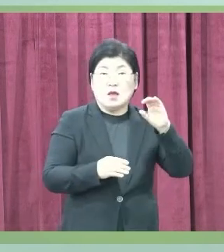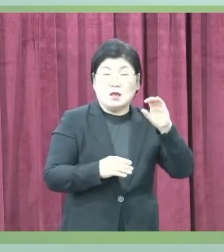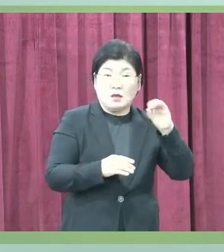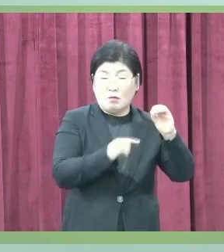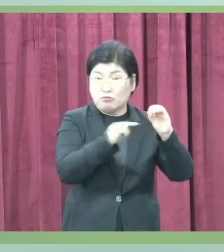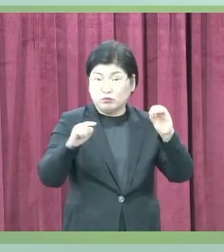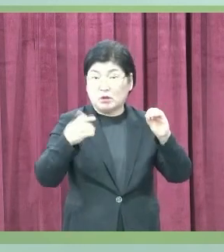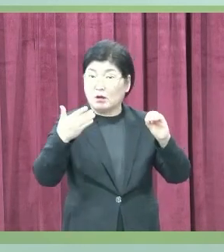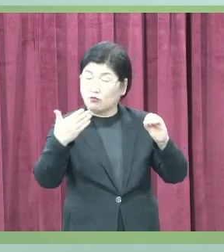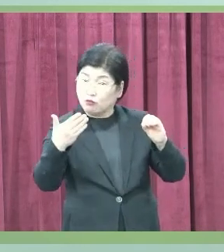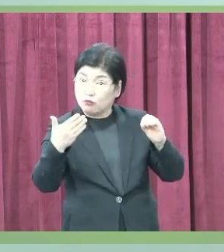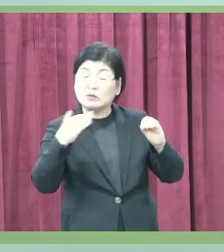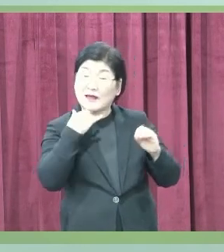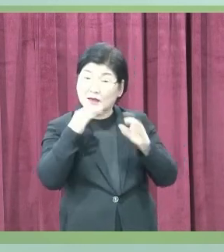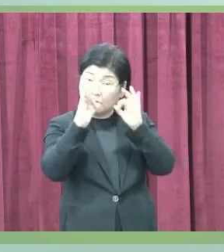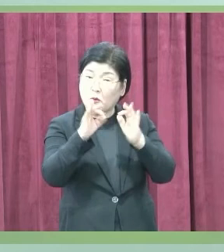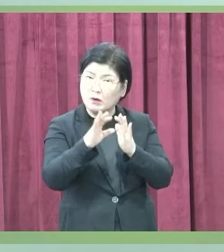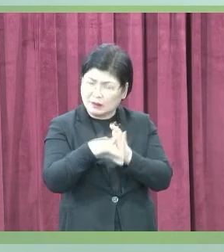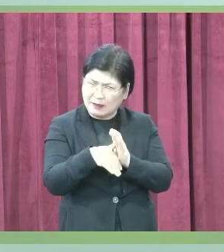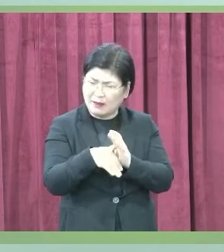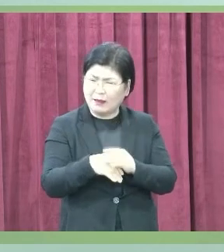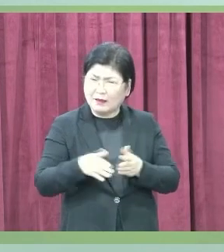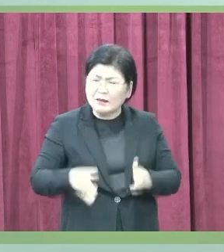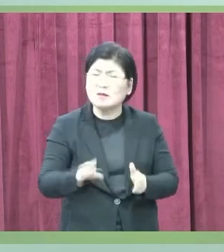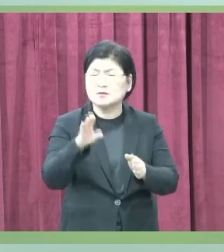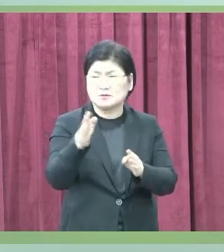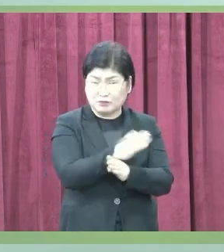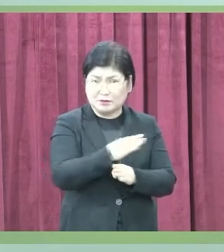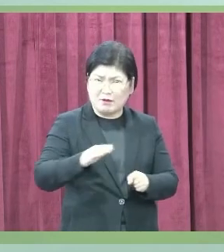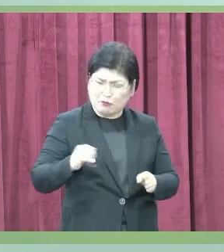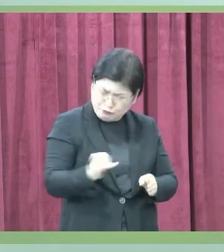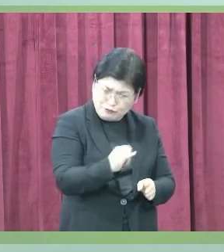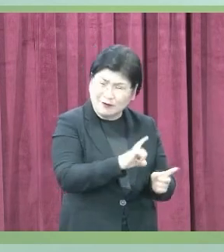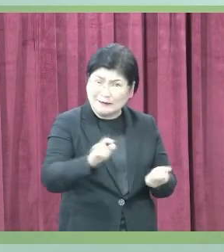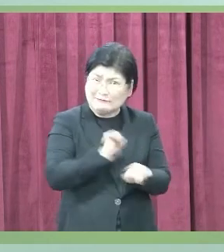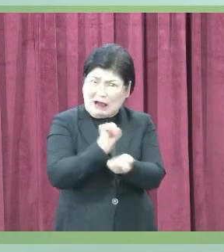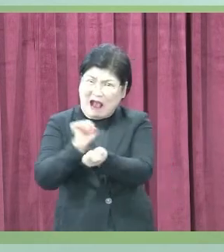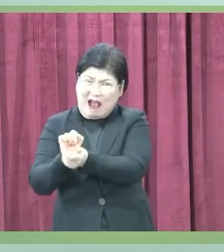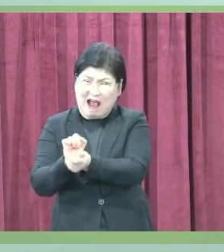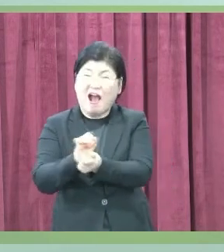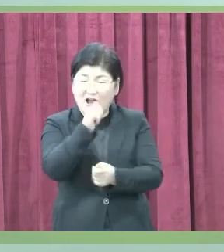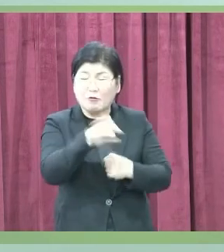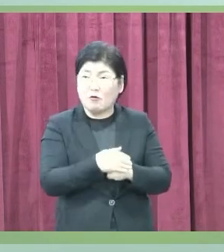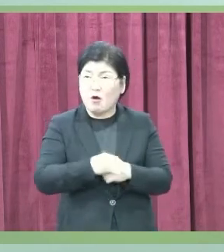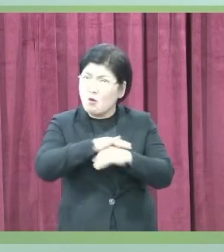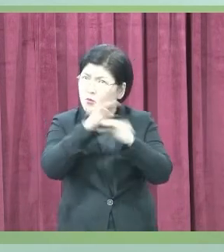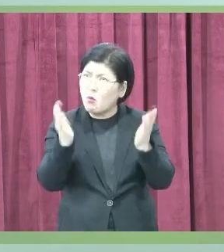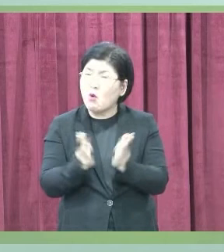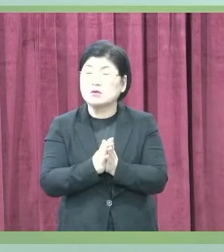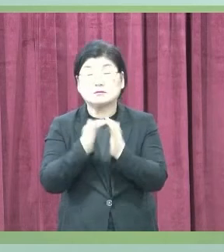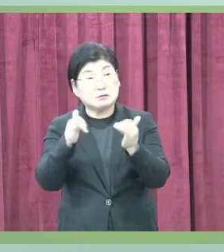9세에 보면은 이제 선천 기형 이런 게 많고 세균성 질환, 인플루엔자, 장 이런 게 있고 장애인 쪽에 전체 인구하고 비교했을